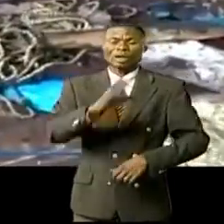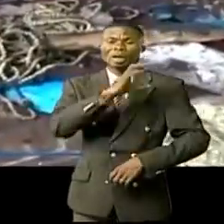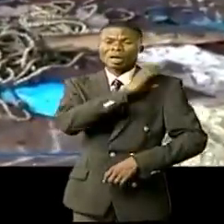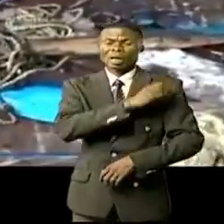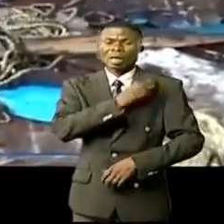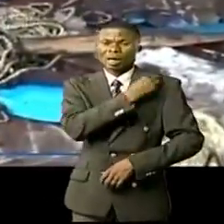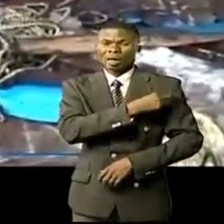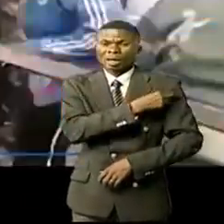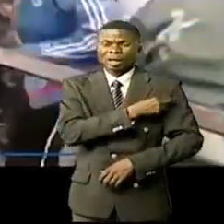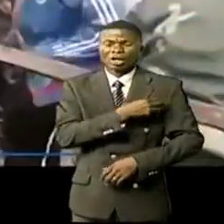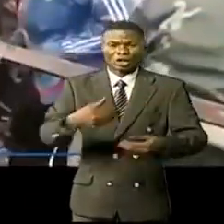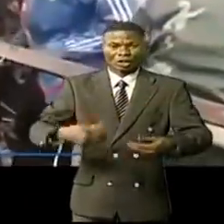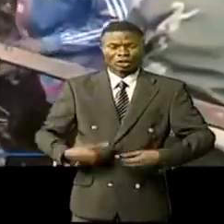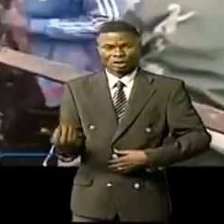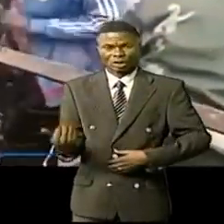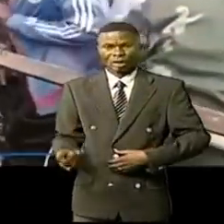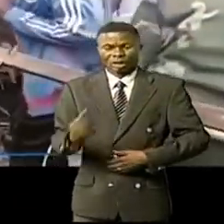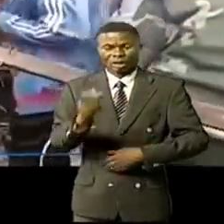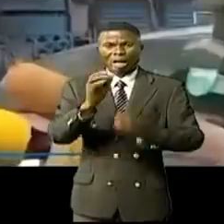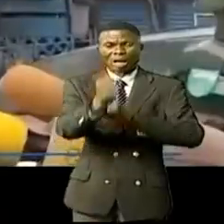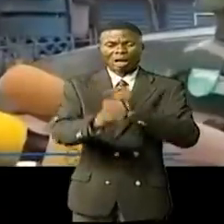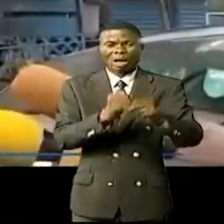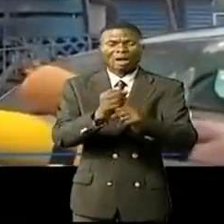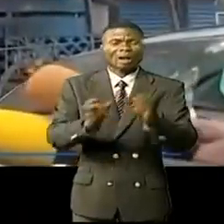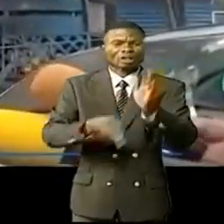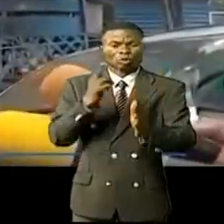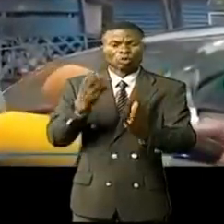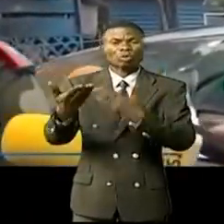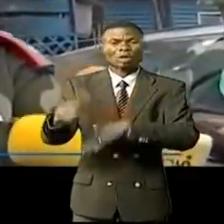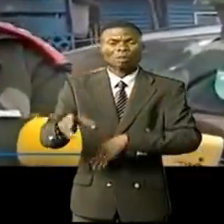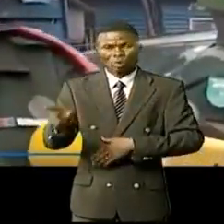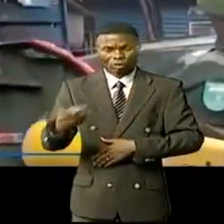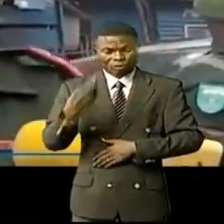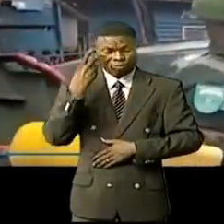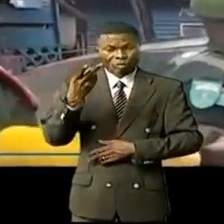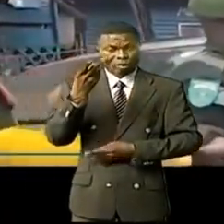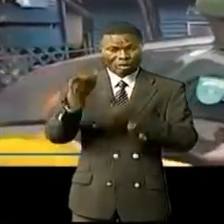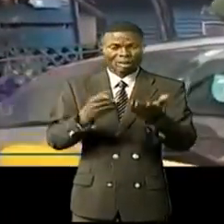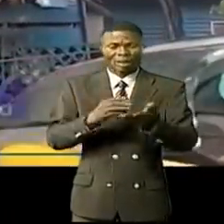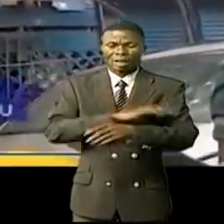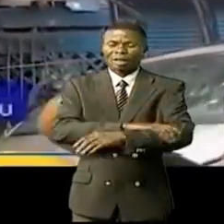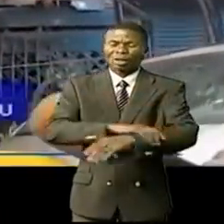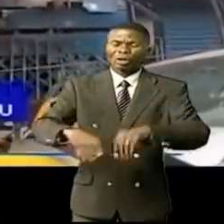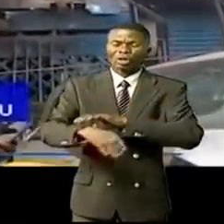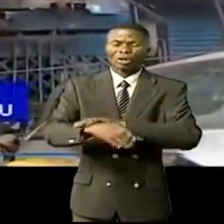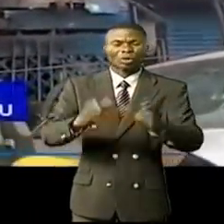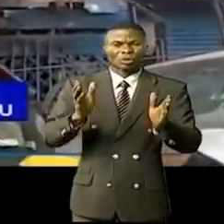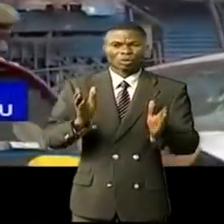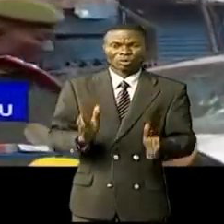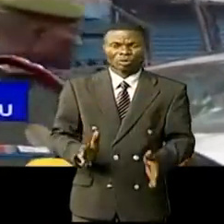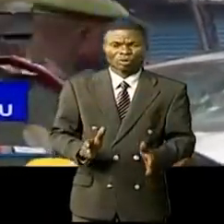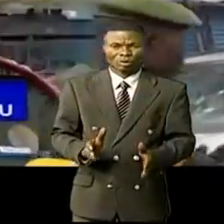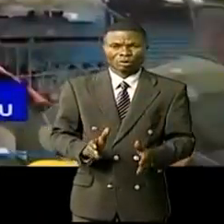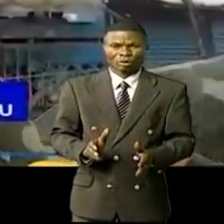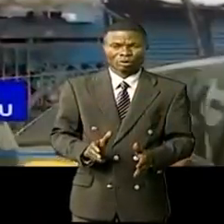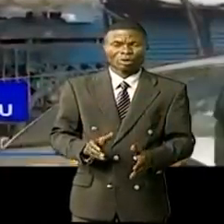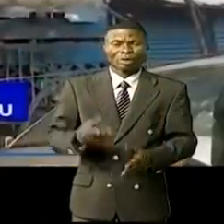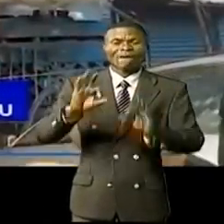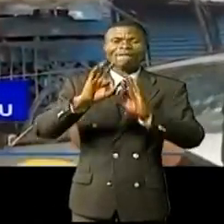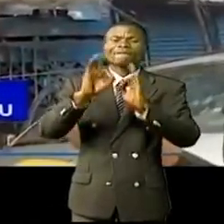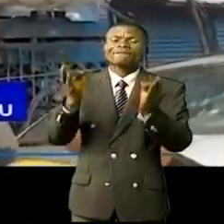ainsi qu'un adolescent d'environ 12 ans. Je présente mes condoléances les plus sincères donc à la